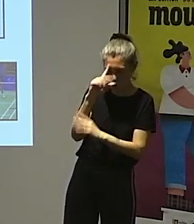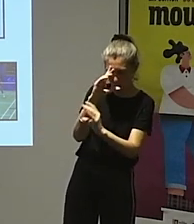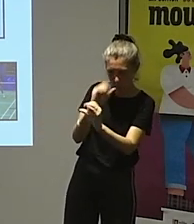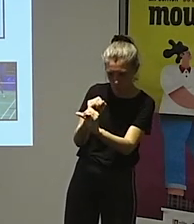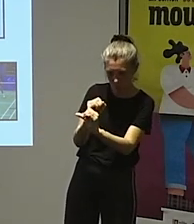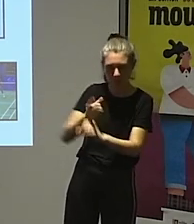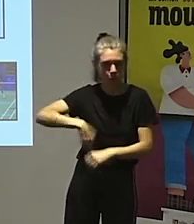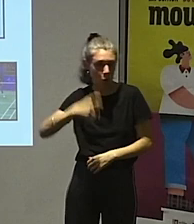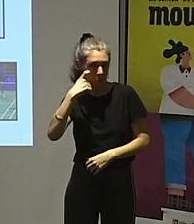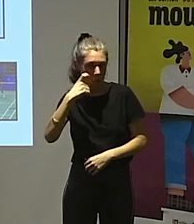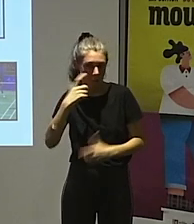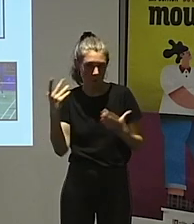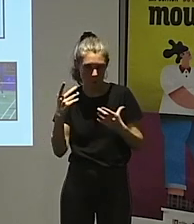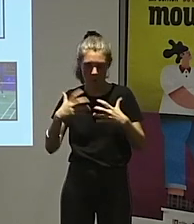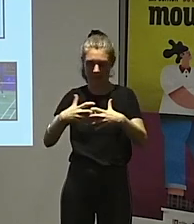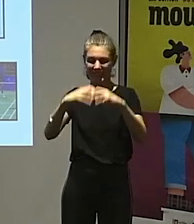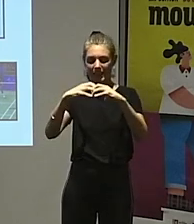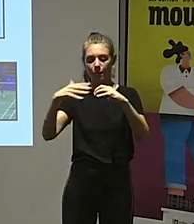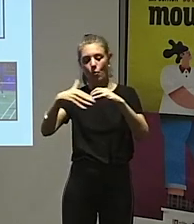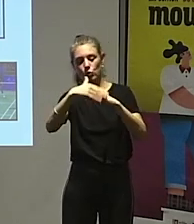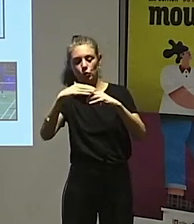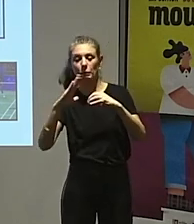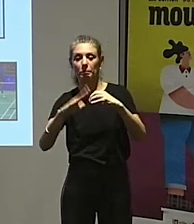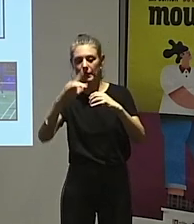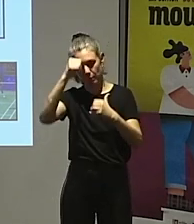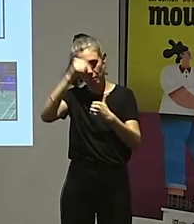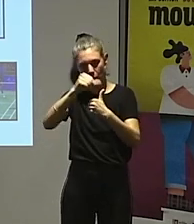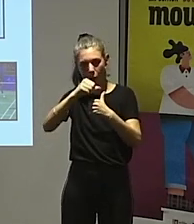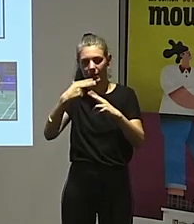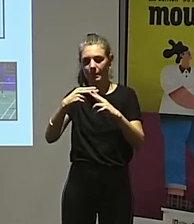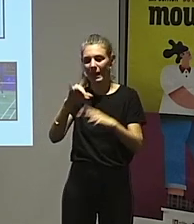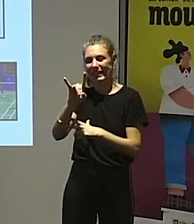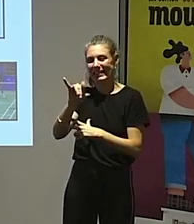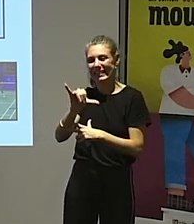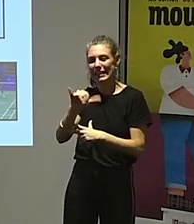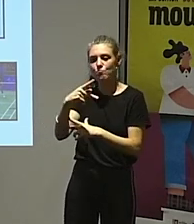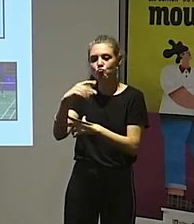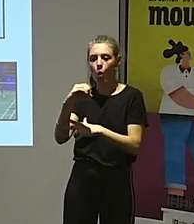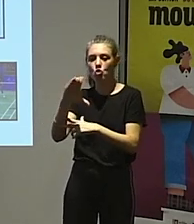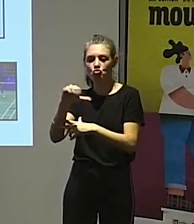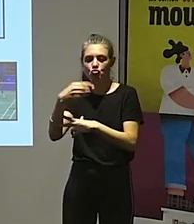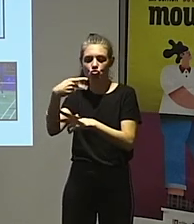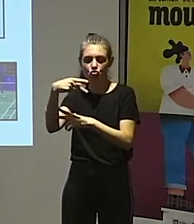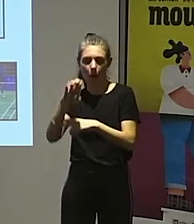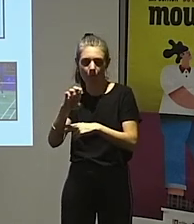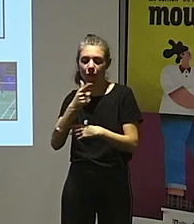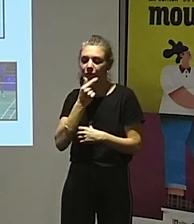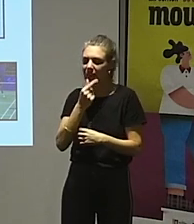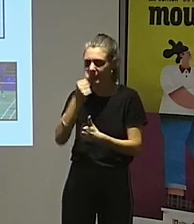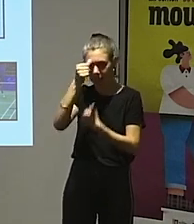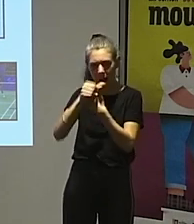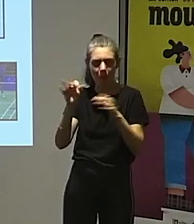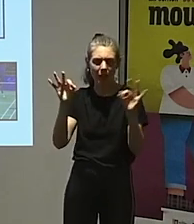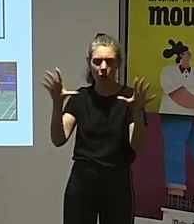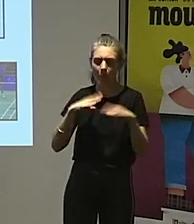qui vieillissent pas très bien. C'est la zone clé de la mémoire, on l'appelle l'hippocampe, assez facile à retenir parce qu'elle porte le nom d'un animal